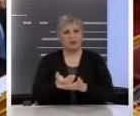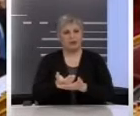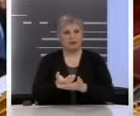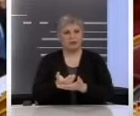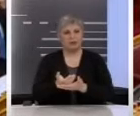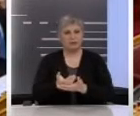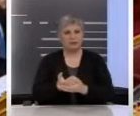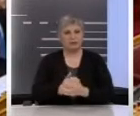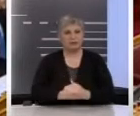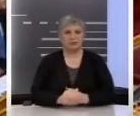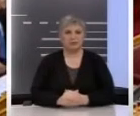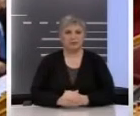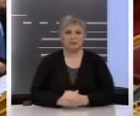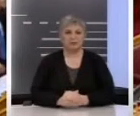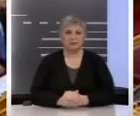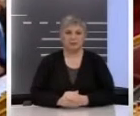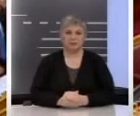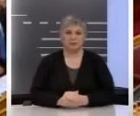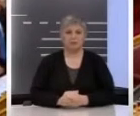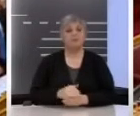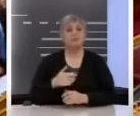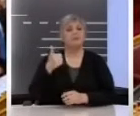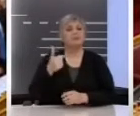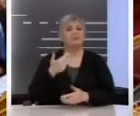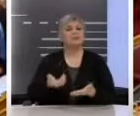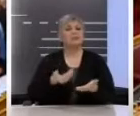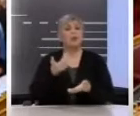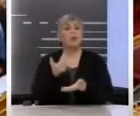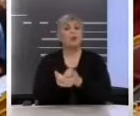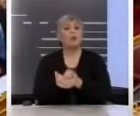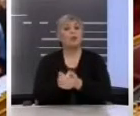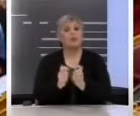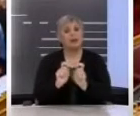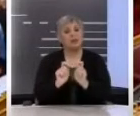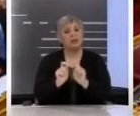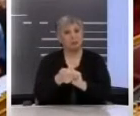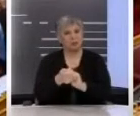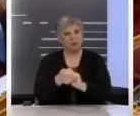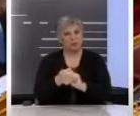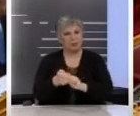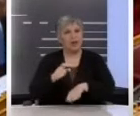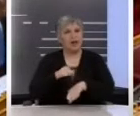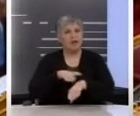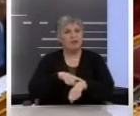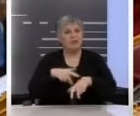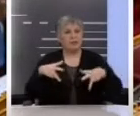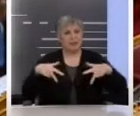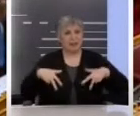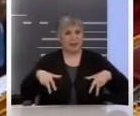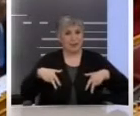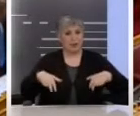Προεδρείου. Παρακαλώ. Η προτινόμενη λοιπόν τροπολογία από το Υπουργείο